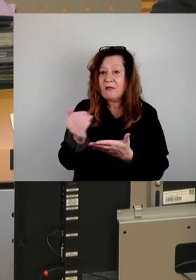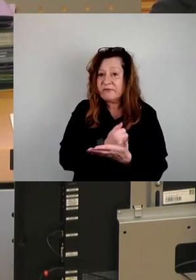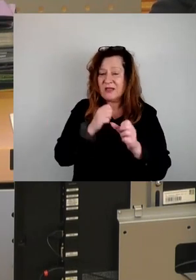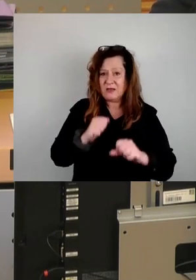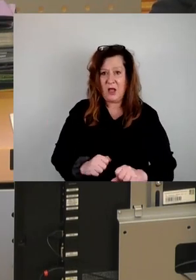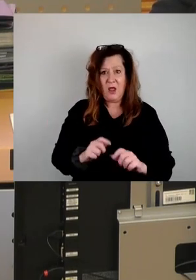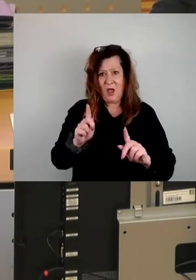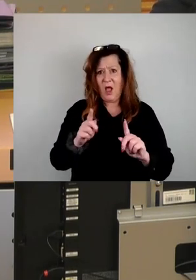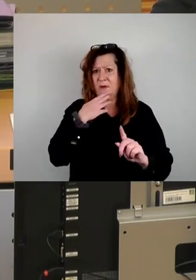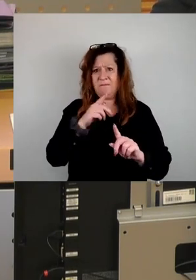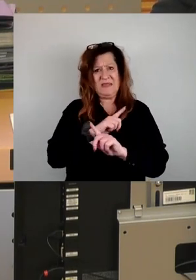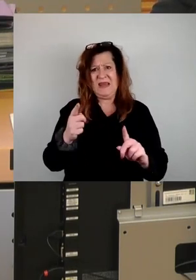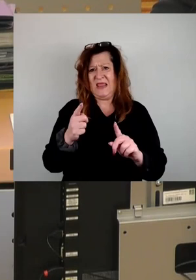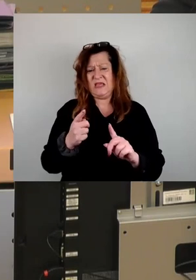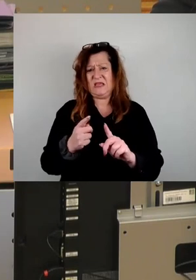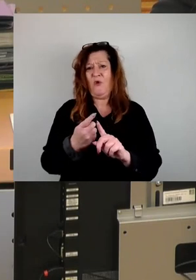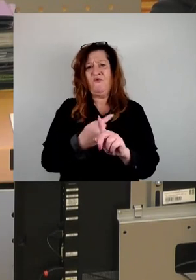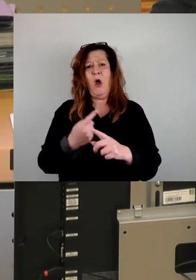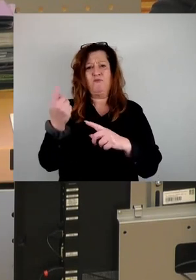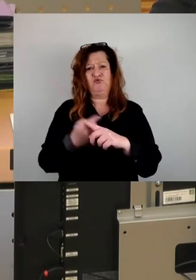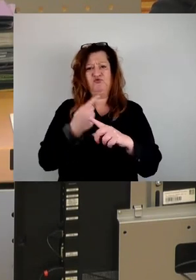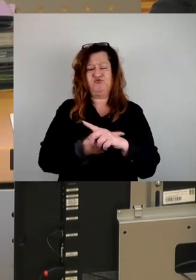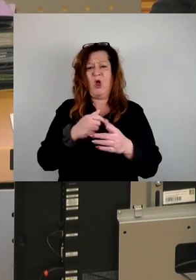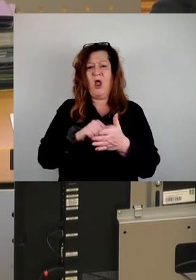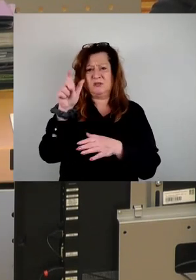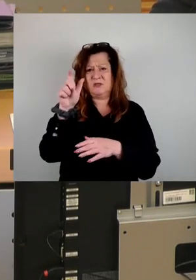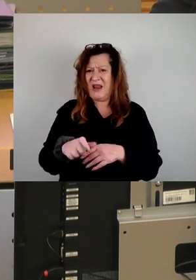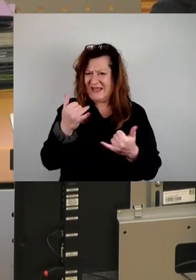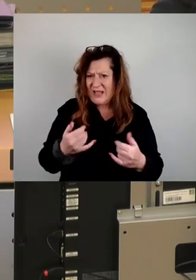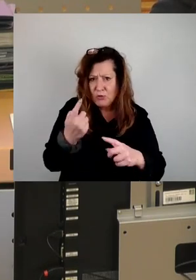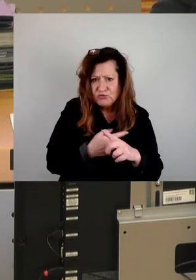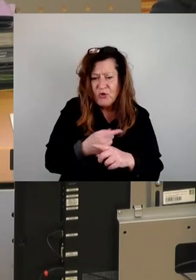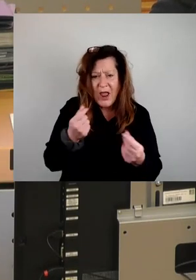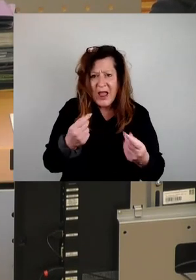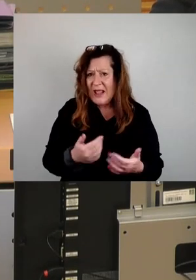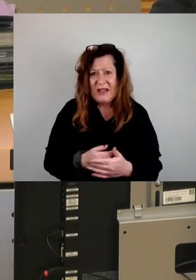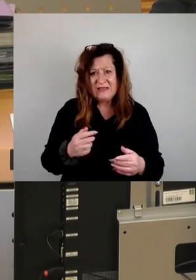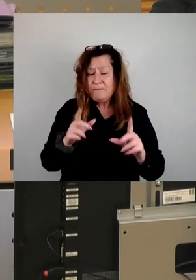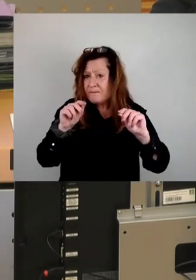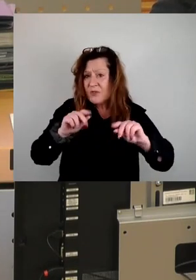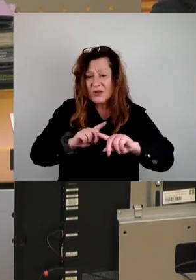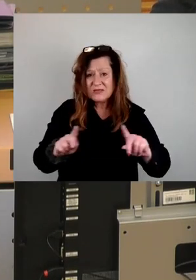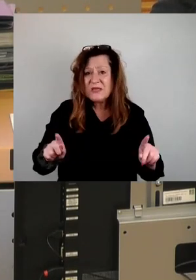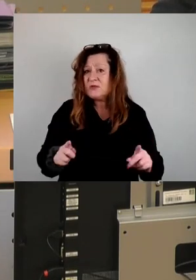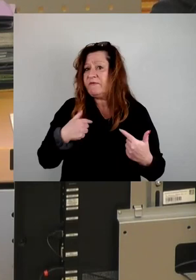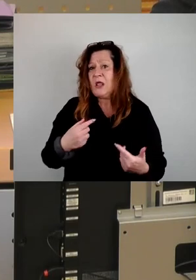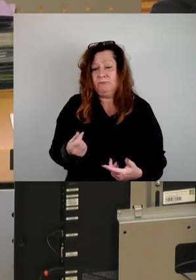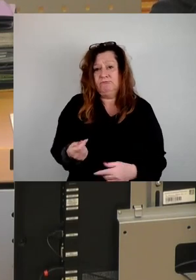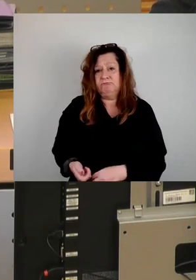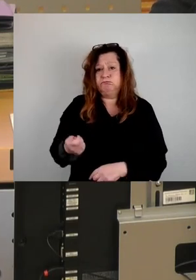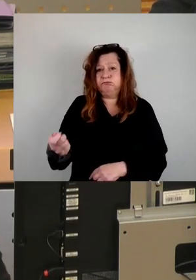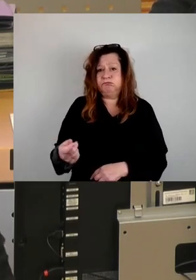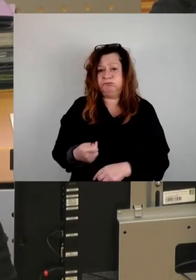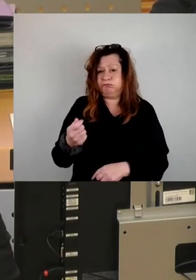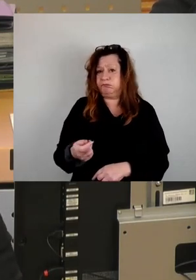nicht auf Kosten des Steuerzahlers. Und das ist ja der springende Punkt. Wir reden hier über Steuergeld. Wir reden nicht darum, dass hier irgendjemand ein bisschen finanziell geschickt gehandelt hat, sondern wir reden darum,